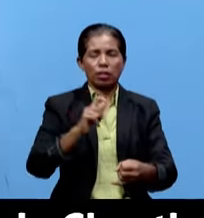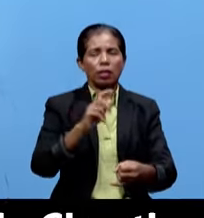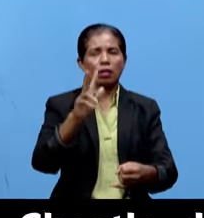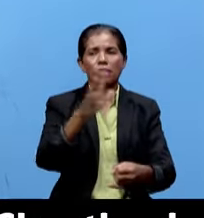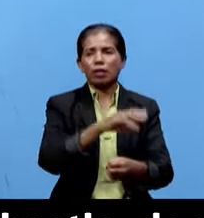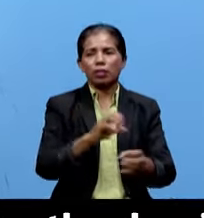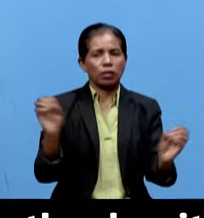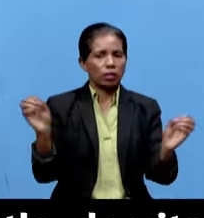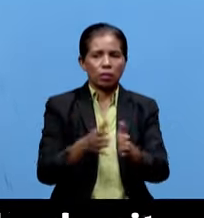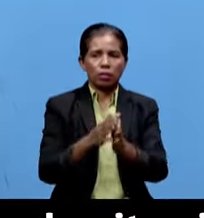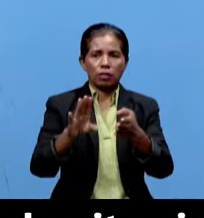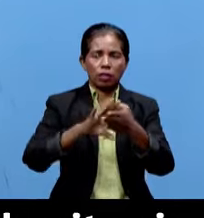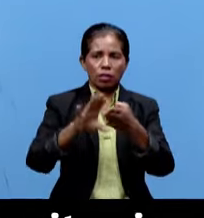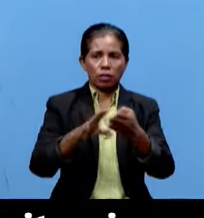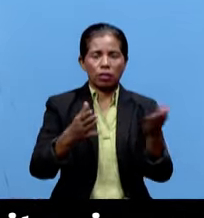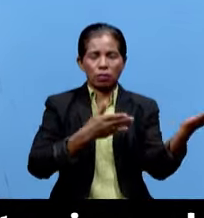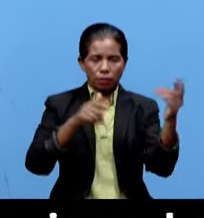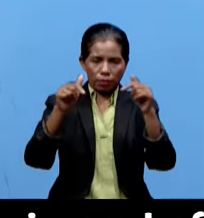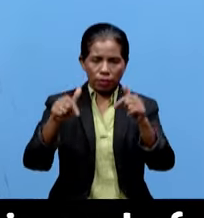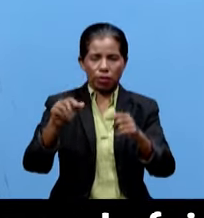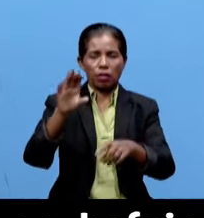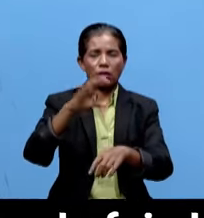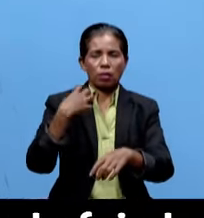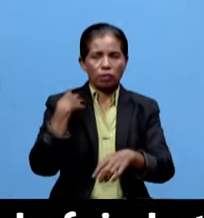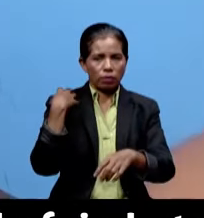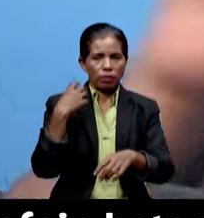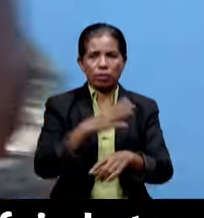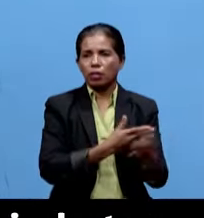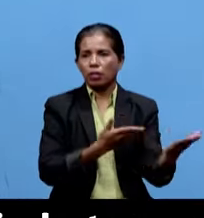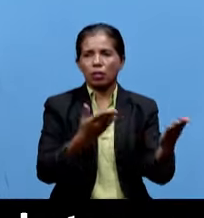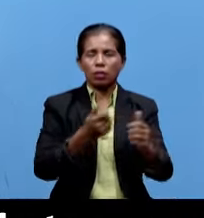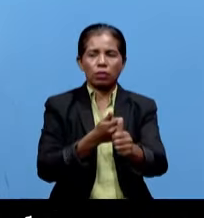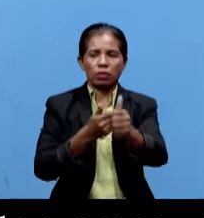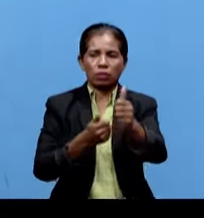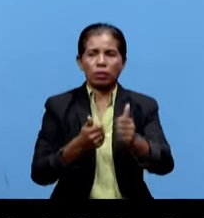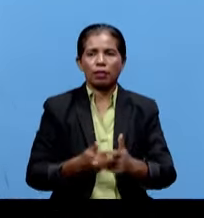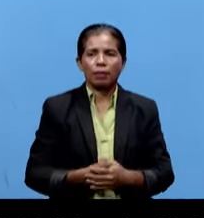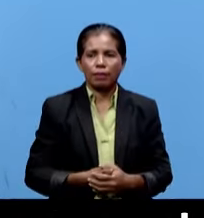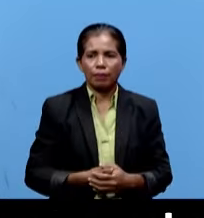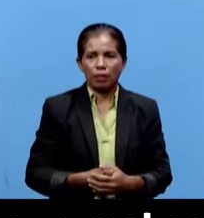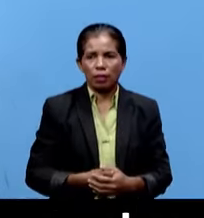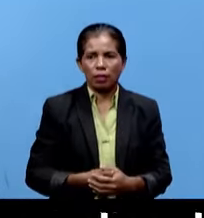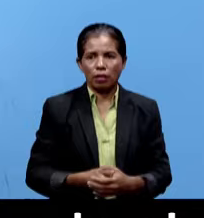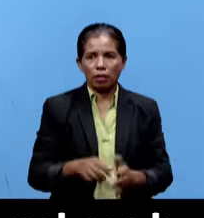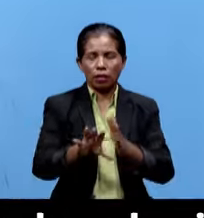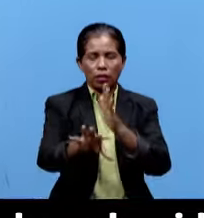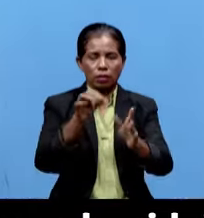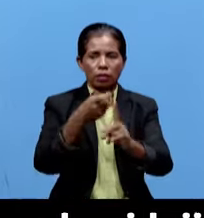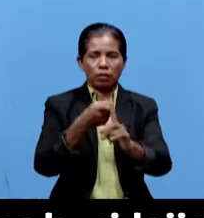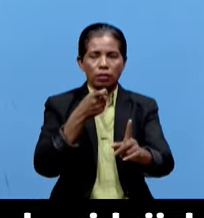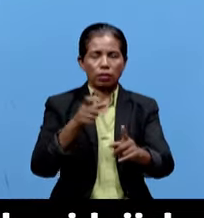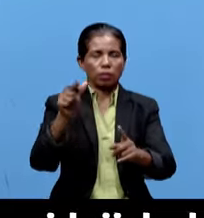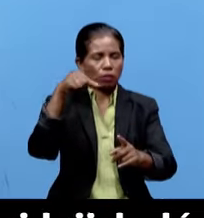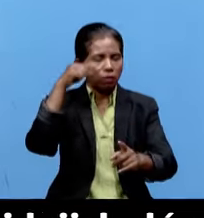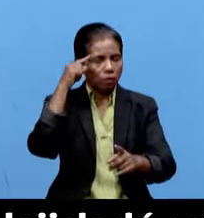lia conhecimento ne sura tira tamah neo kantor desa Sira ne sebo tira dada de tuin buat nebe mag kata sira hetan ona di sesu si